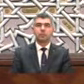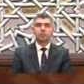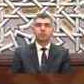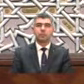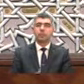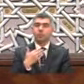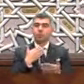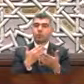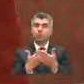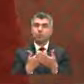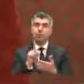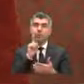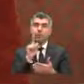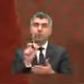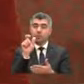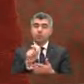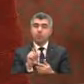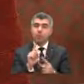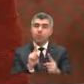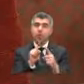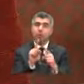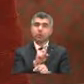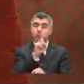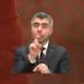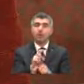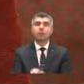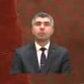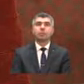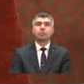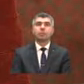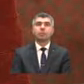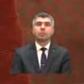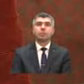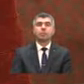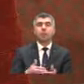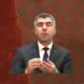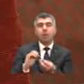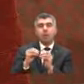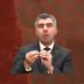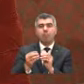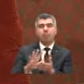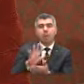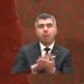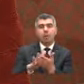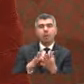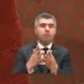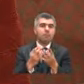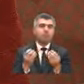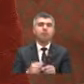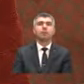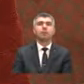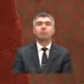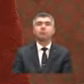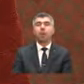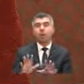السيد النائب على هذا السؤال المباشر. على كل الموضوع مدونة الأسرة يطرح إشكالات متعددة وفي